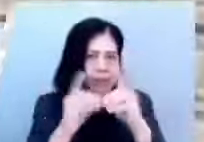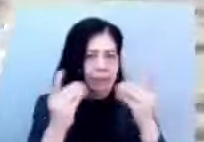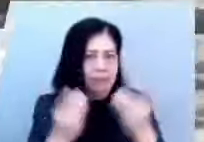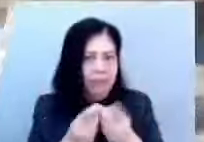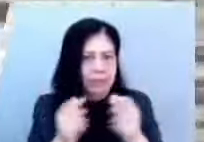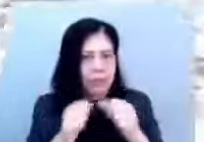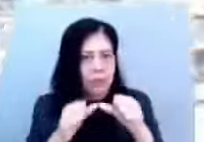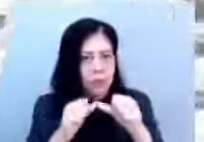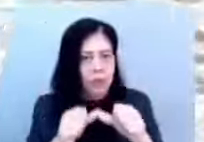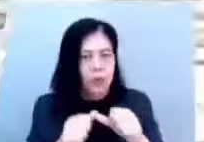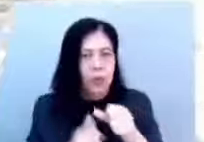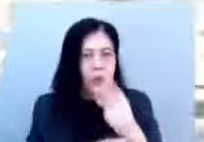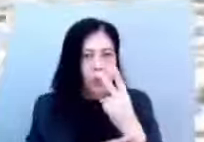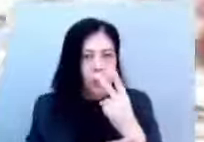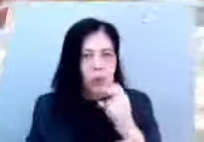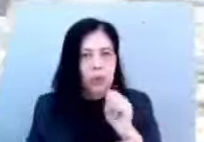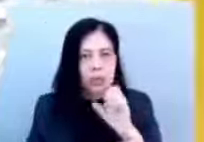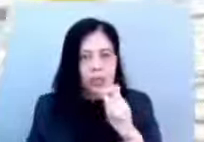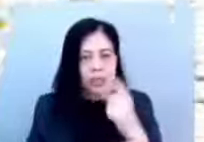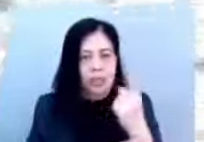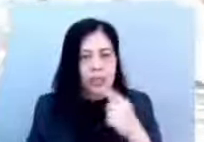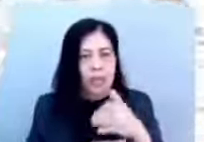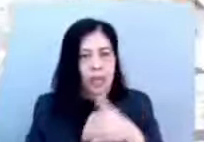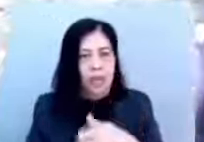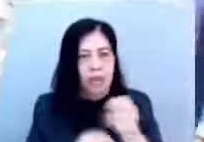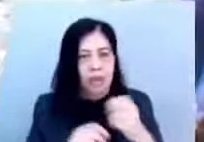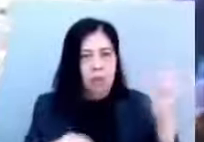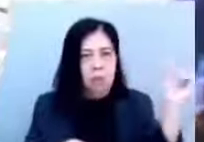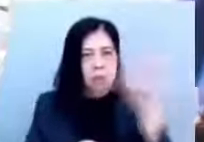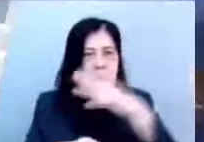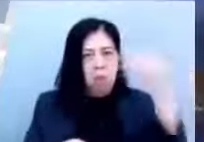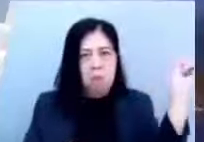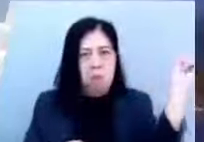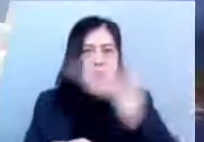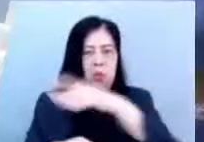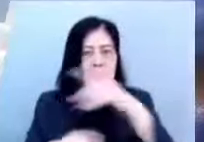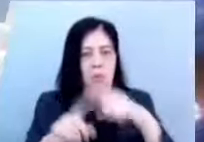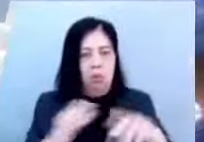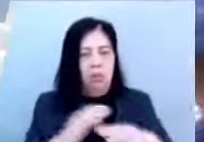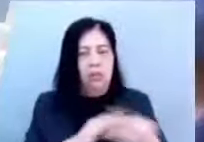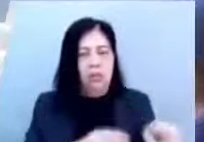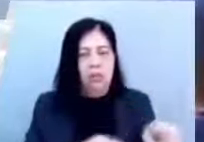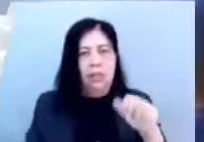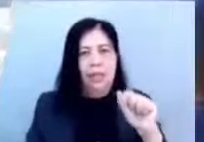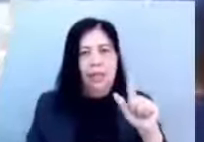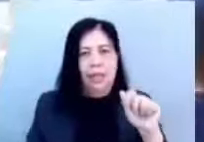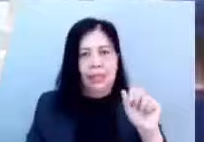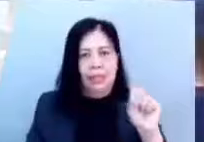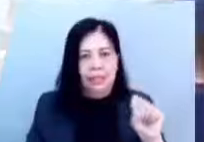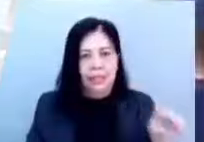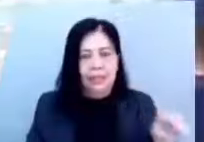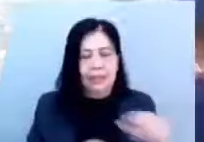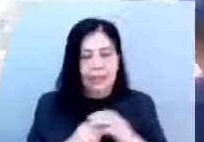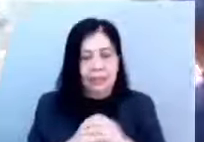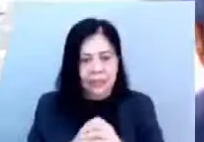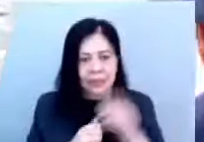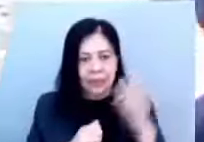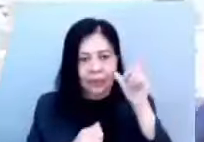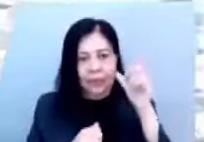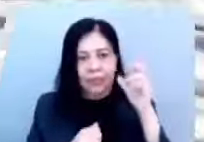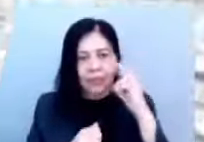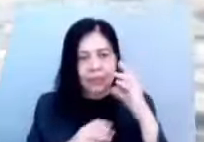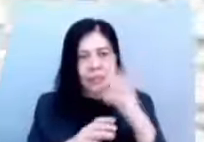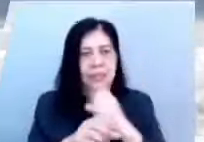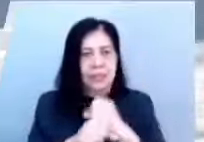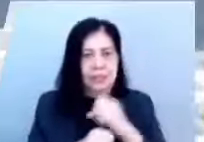ng 2 sets. Matapos magpakawala ng matitinding spikes at blocking ng Altas team captain na si Louie Ramirez, nasungkit muli ng